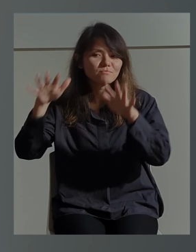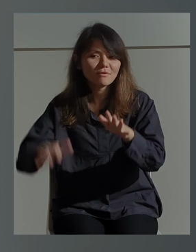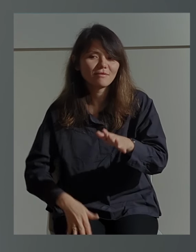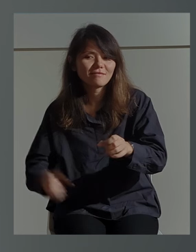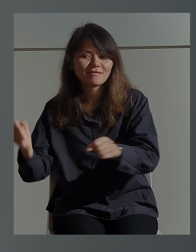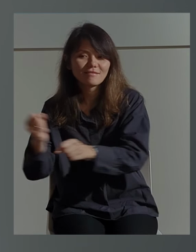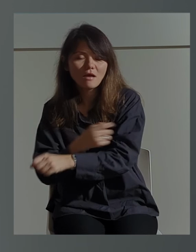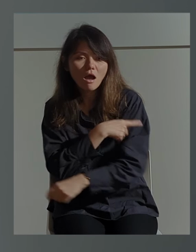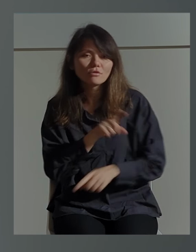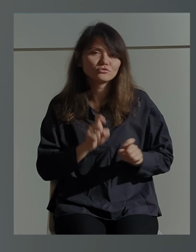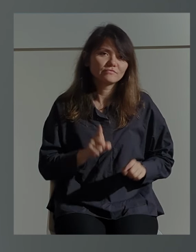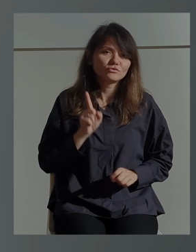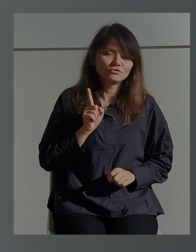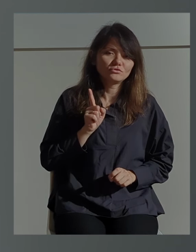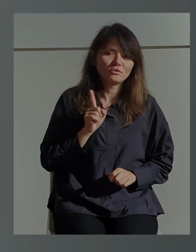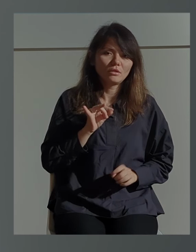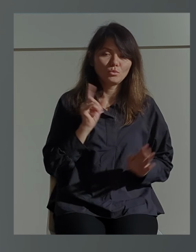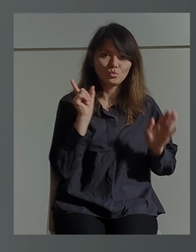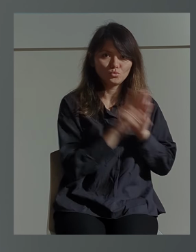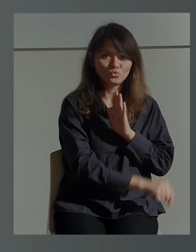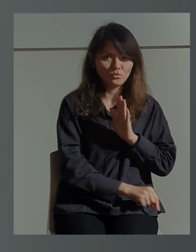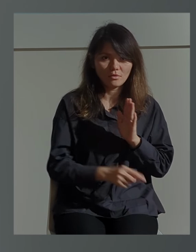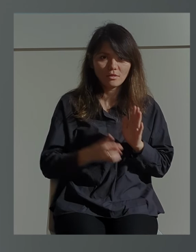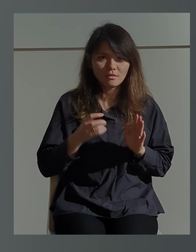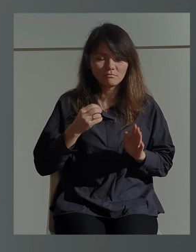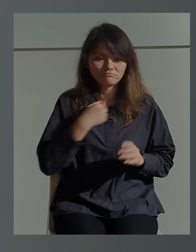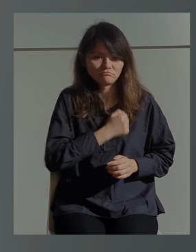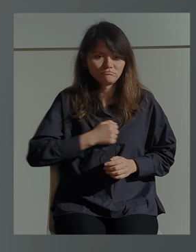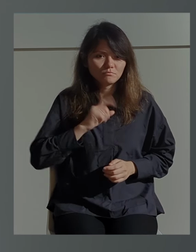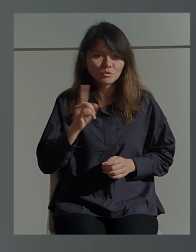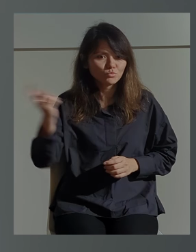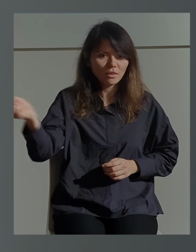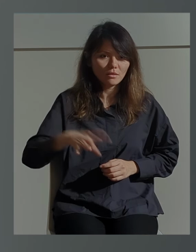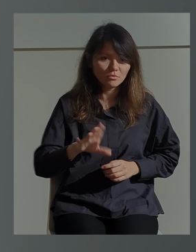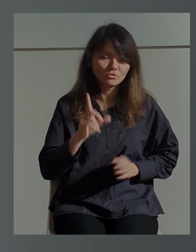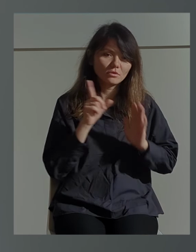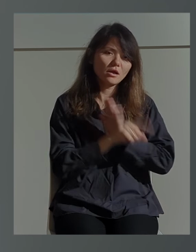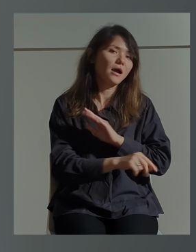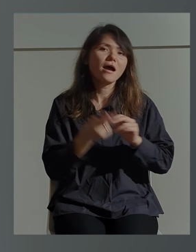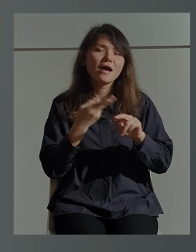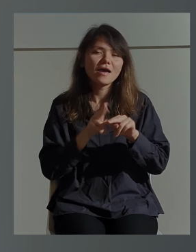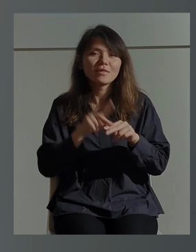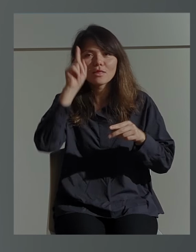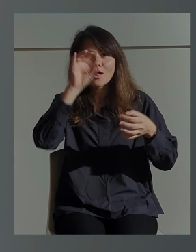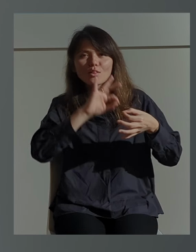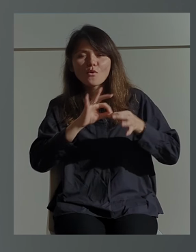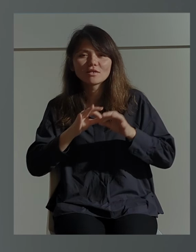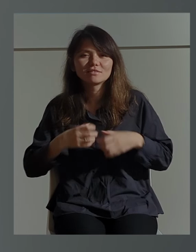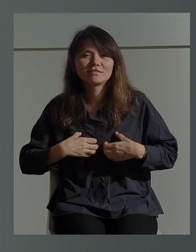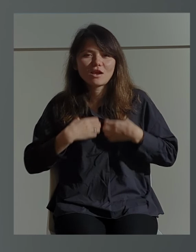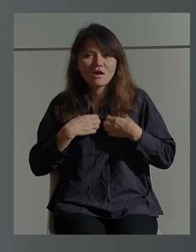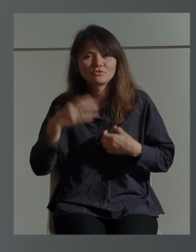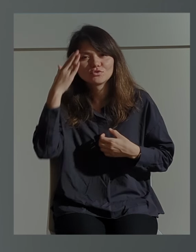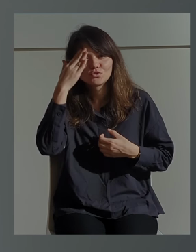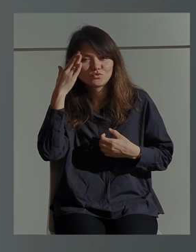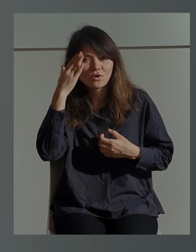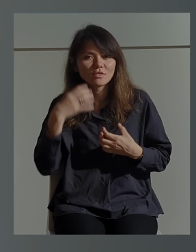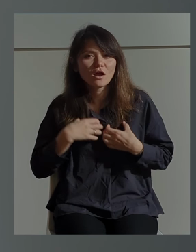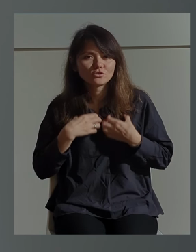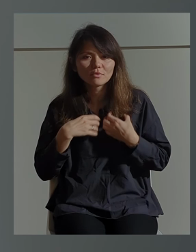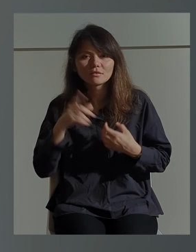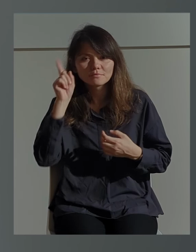вот да здесь есть вот эта вот м логика страшного сна кошмара мне кажется каждый это испытывал знаете когда вы